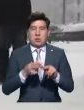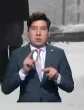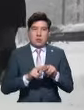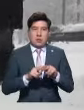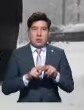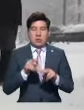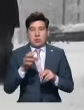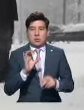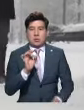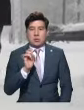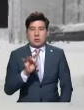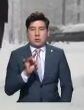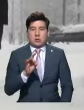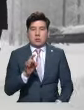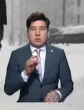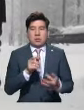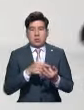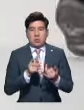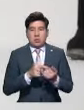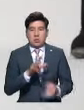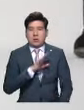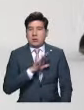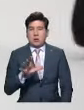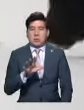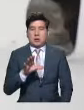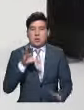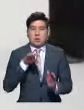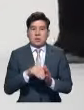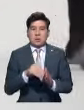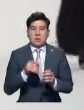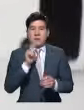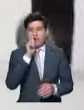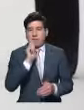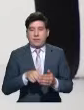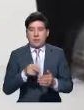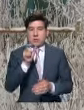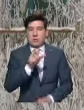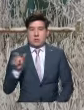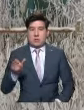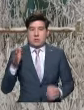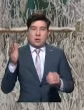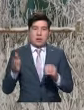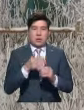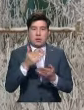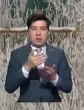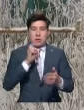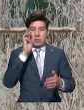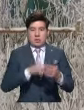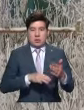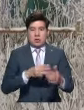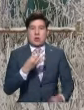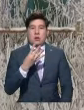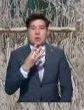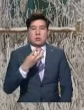сорғы станцияларында есептеуіш құралдары болмаған. Кінәлі тұлғалар әкімшілік жауапкершілікке тартылды. Енді олар 450 мың